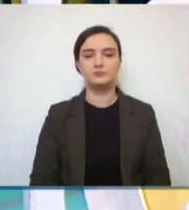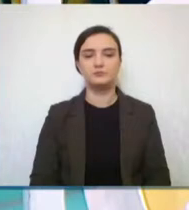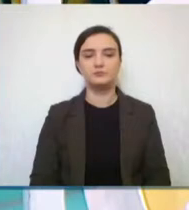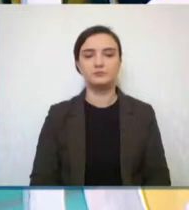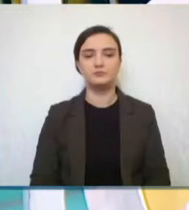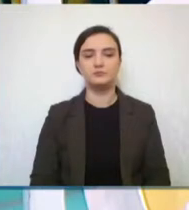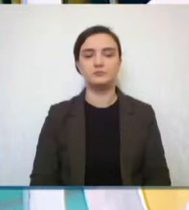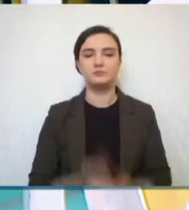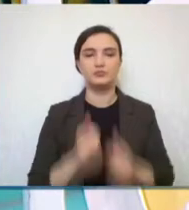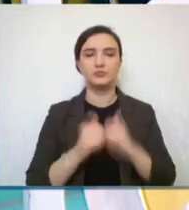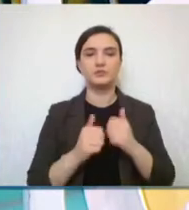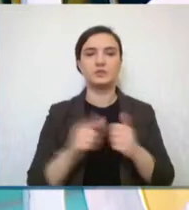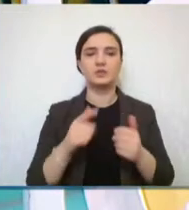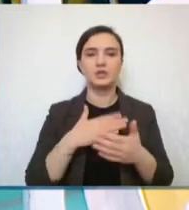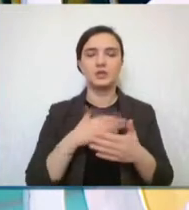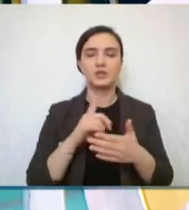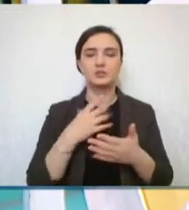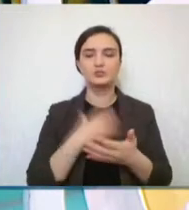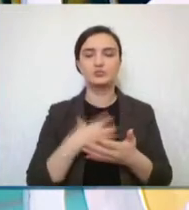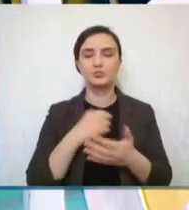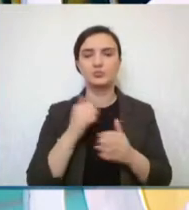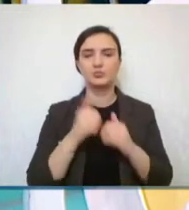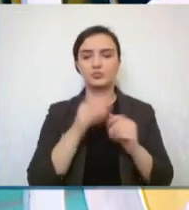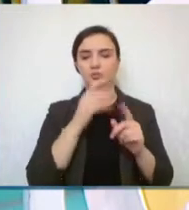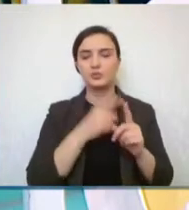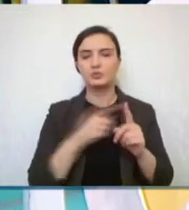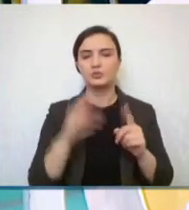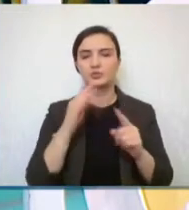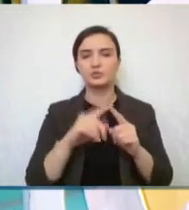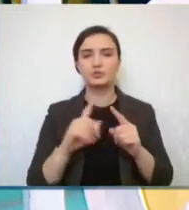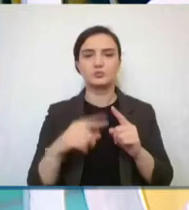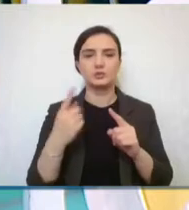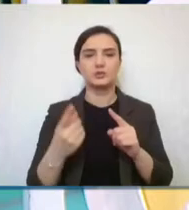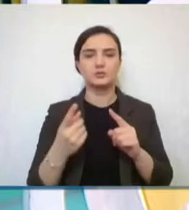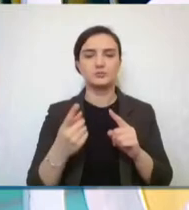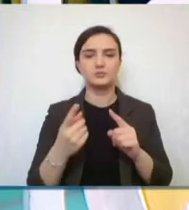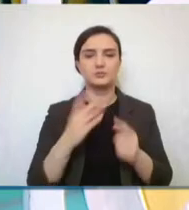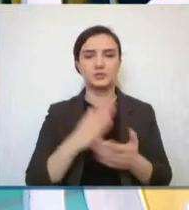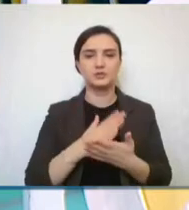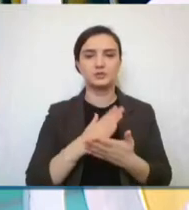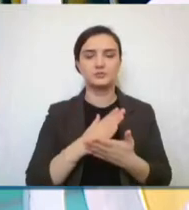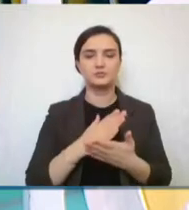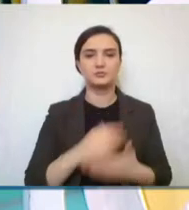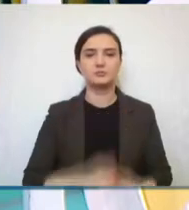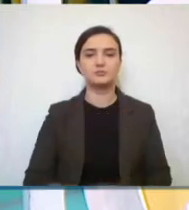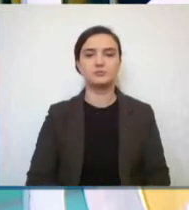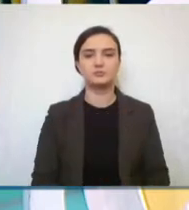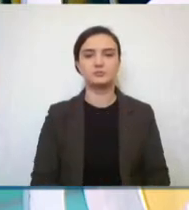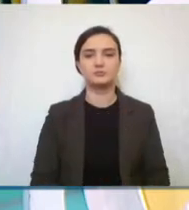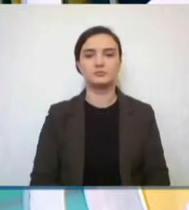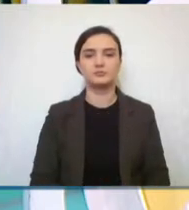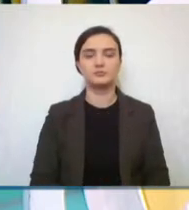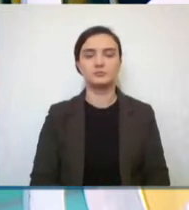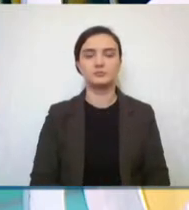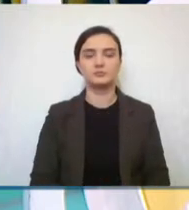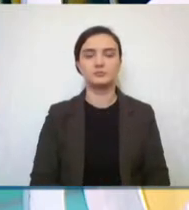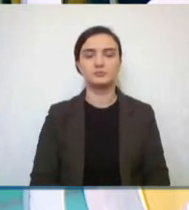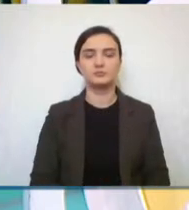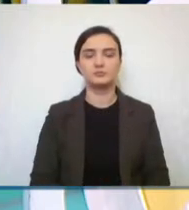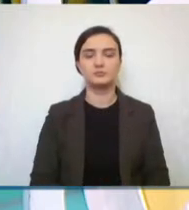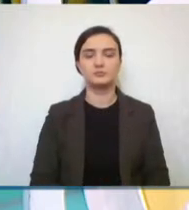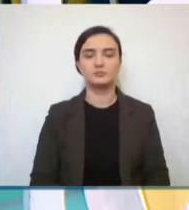ინფექციას ან რაღაცა პერიოდი ახასიათებს, მე არის, ვთქვათ, მორჩენა და თუ ეს აზრი